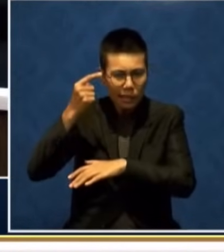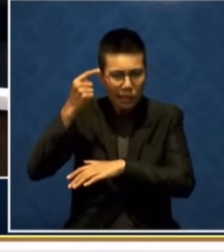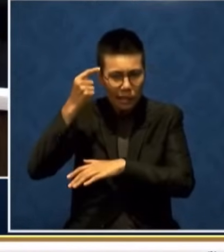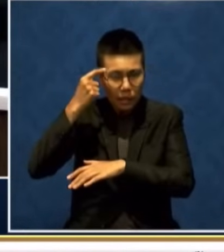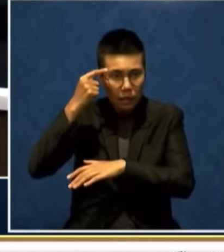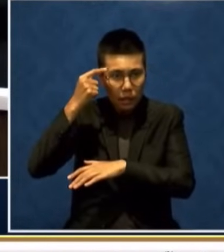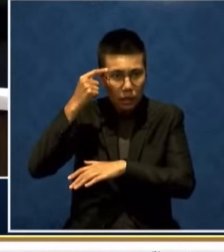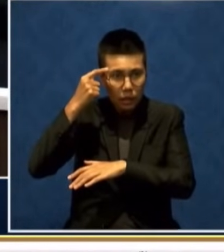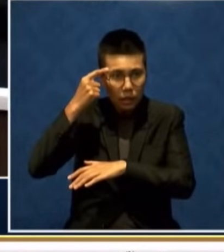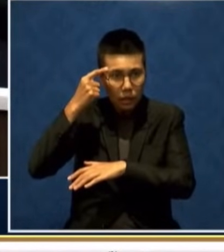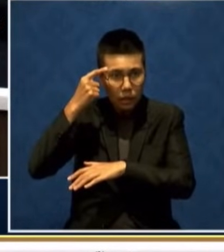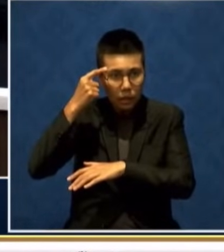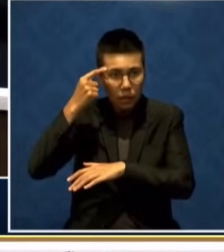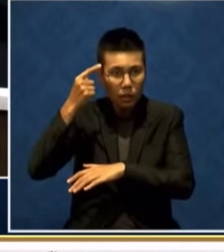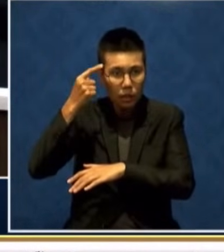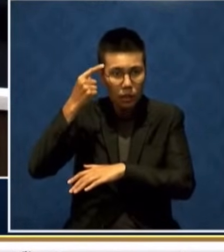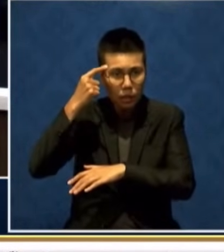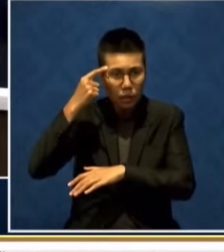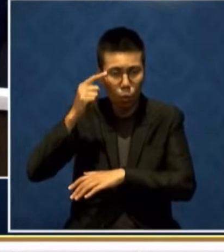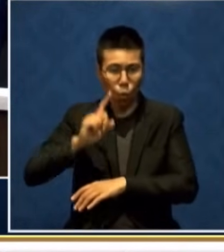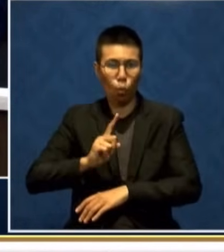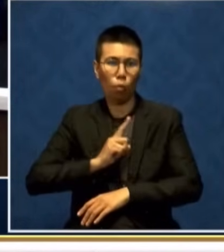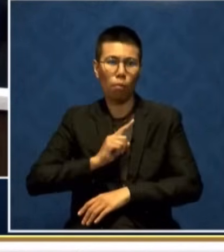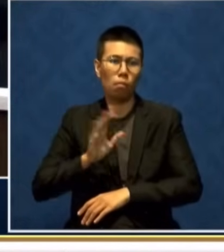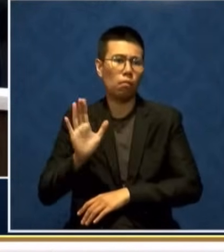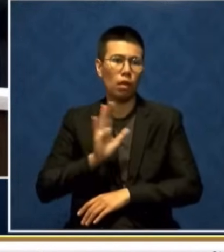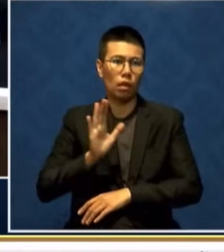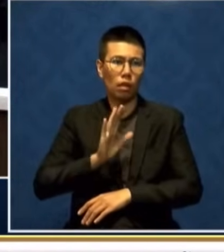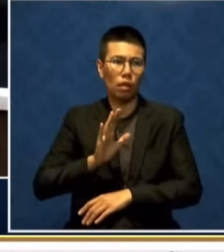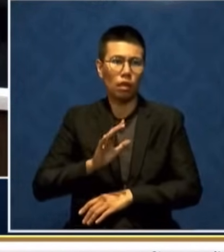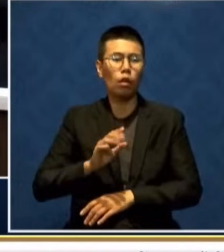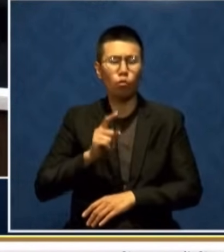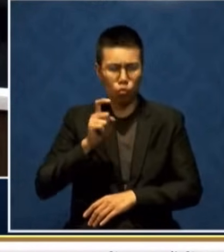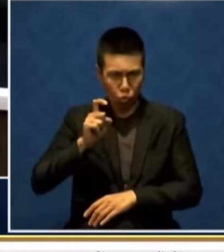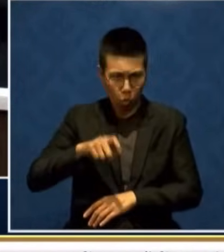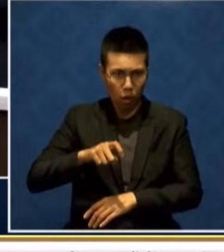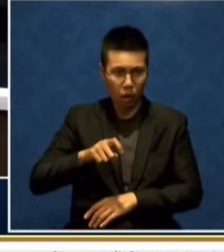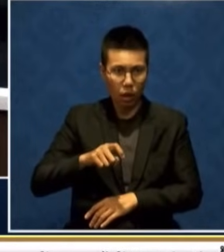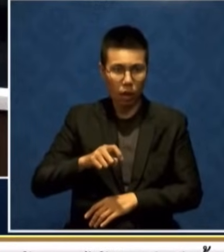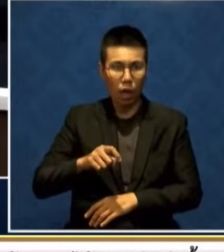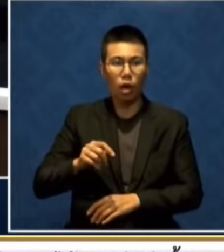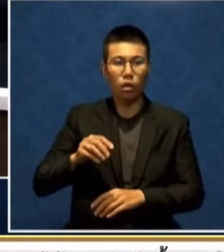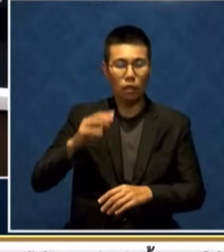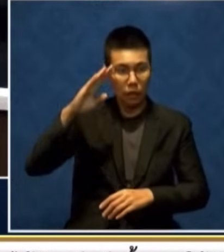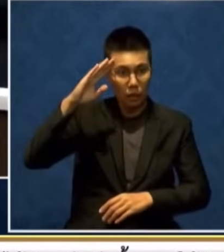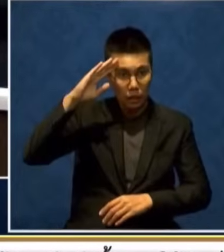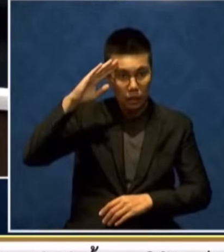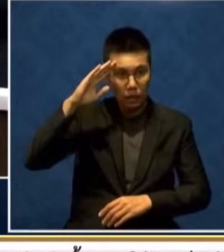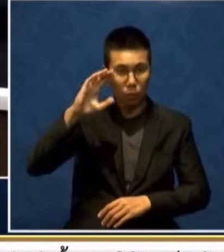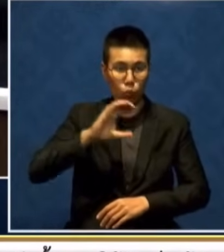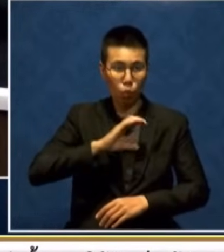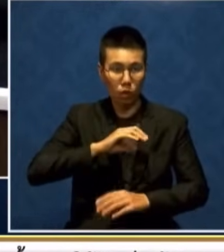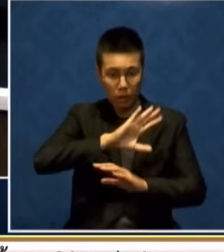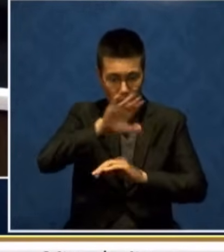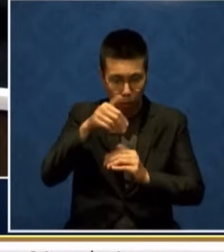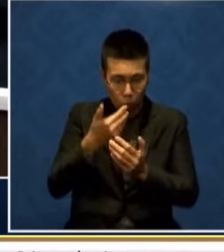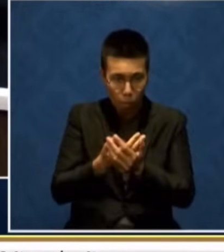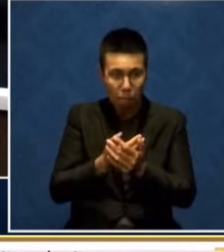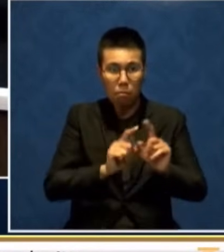ในการแต่งตั้งโยกย้ายเพียงอย่างเดียวแต่ควรจะเปิดให้เพื่อนร่วมงานได้ประเมินท่าน